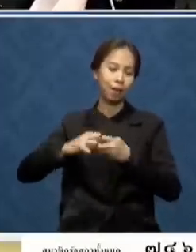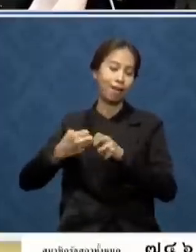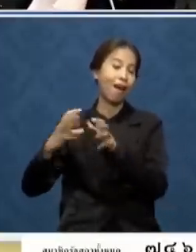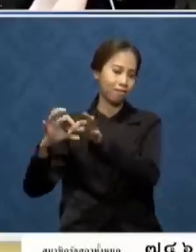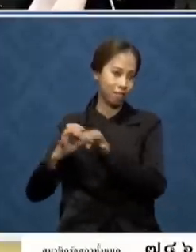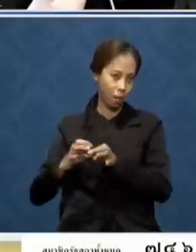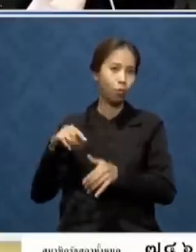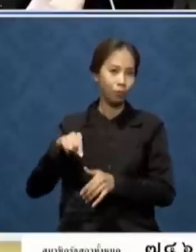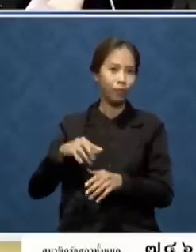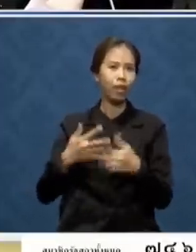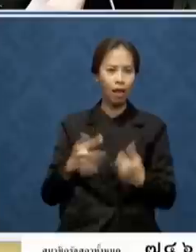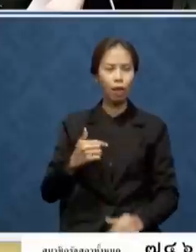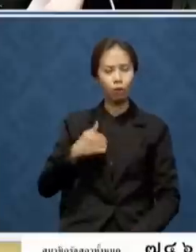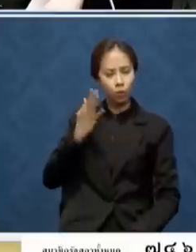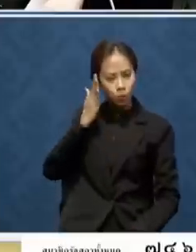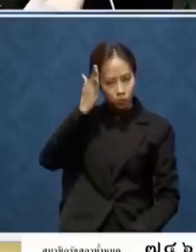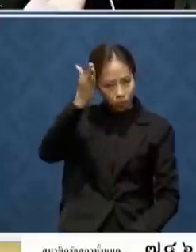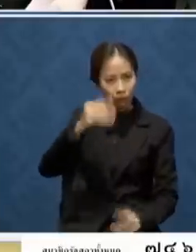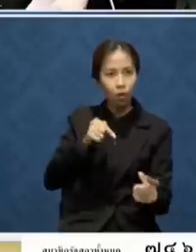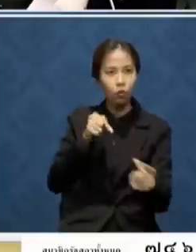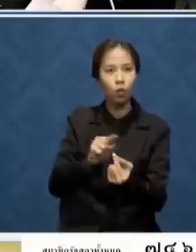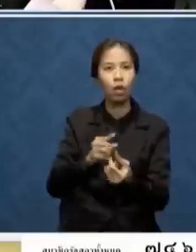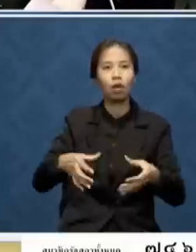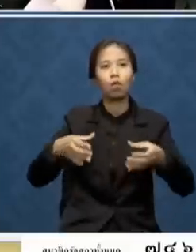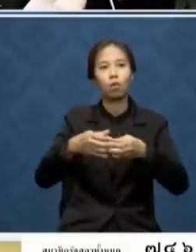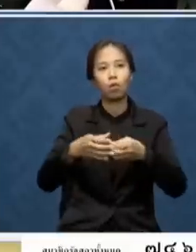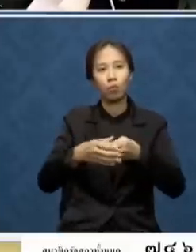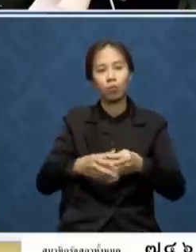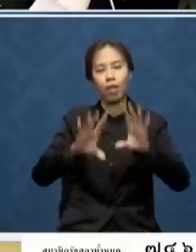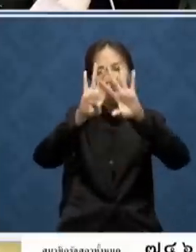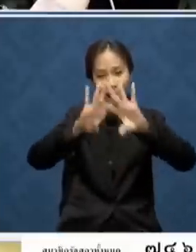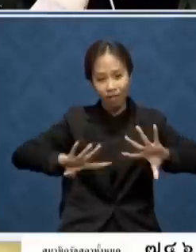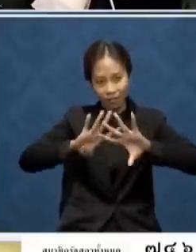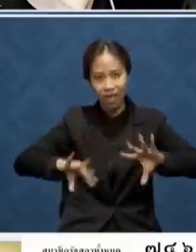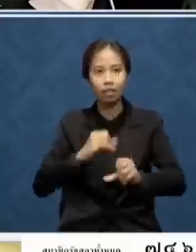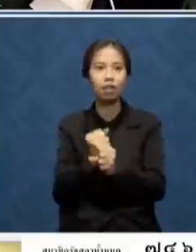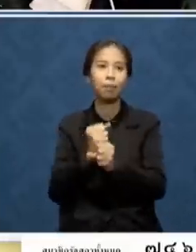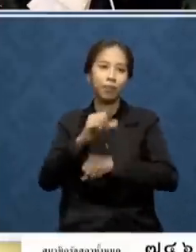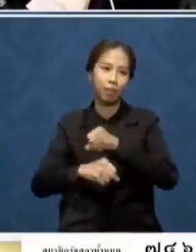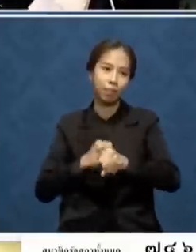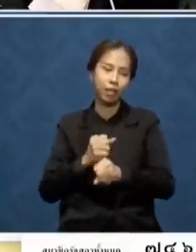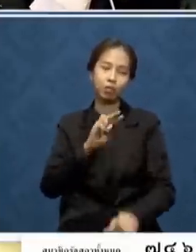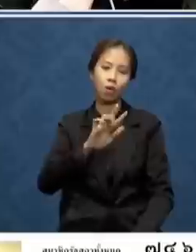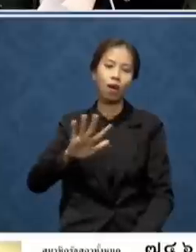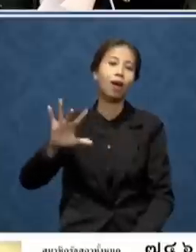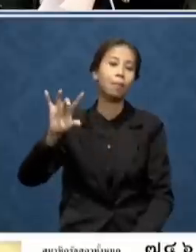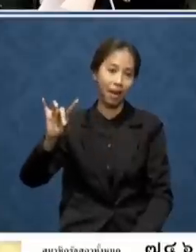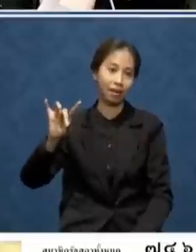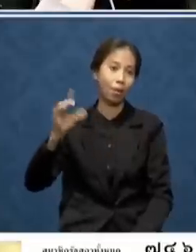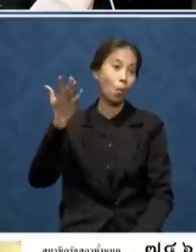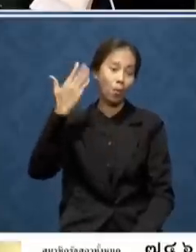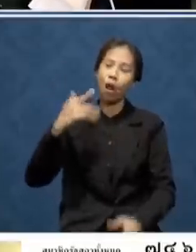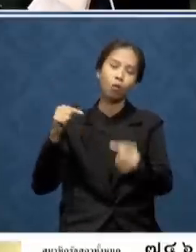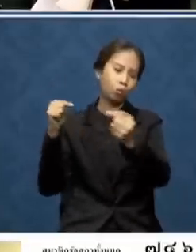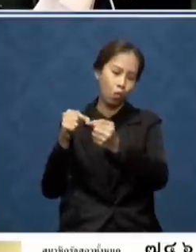พูดถึงการมุ่งหน้าสู่ AECนะคะสมัครประชาคมเศรษฐกิจอาเซียนในปี 2558ซึ่งก็ตรงกับบริบทในเวลา